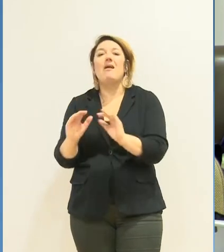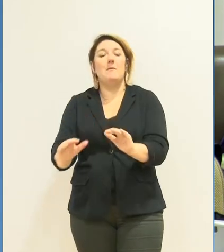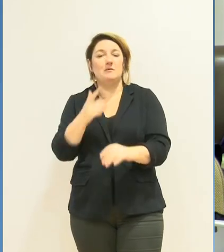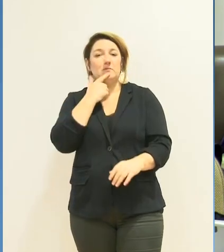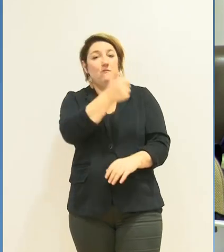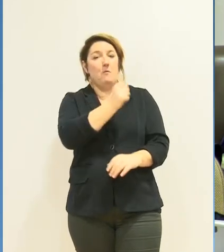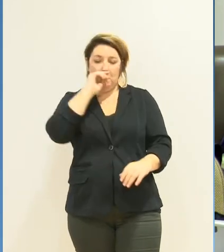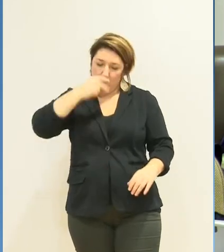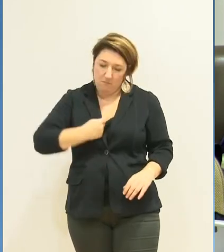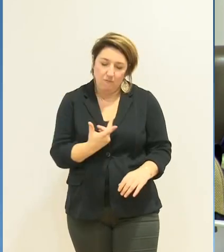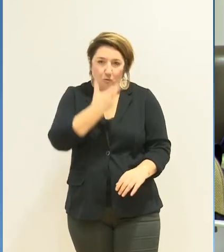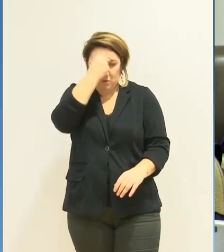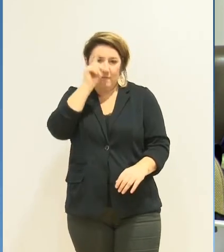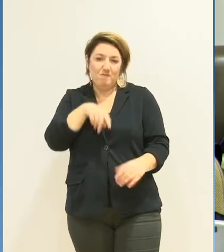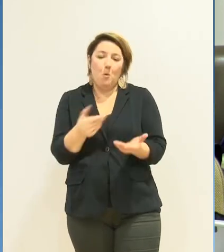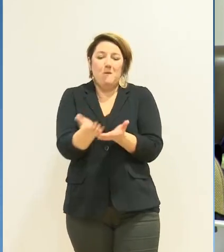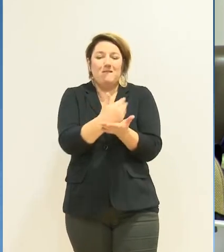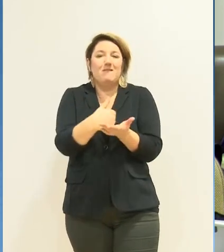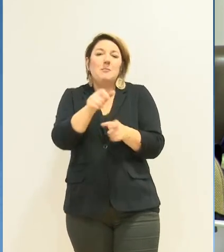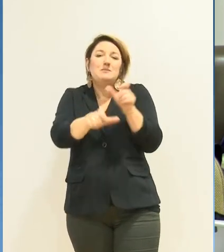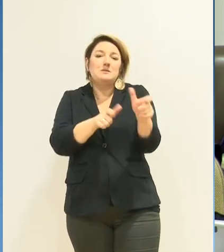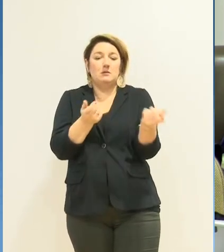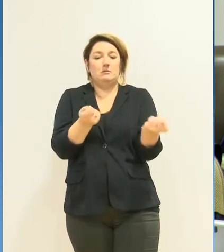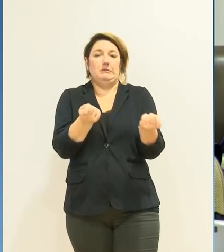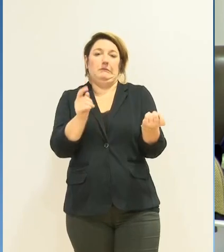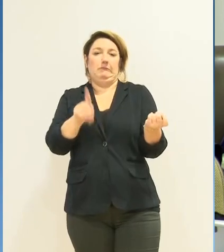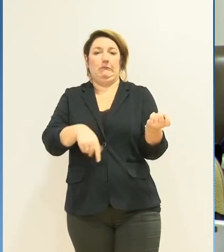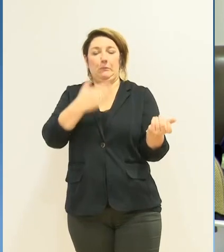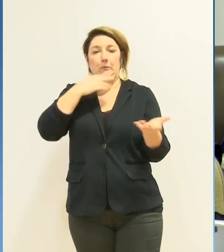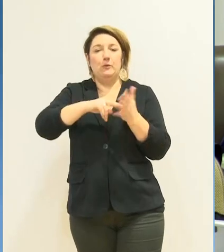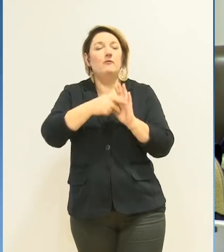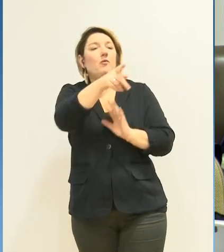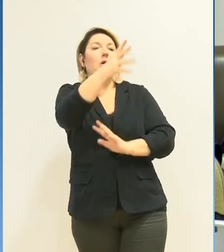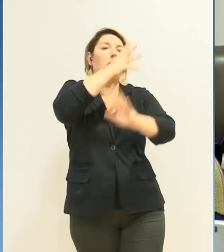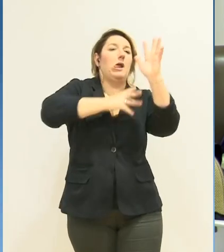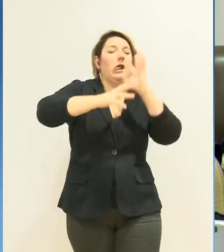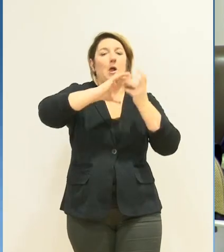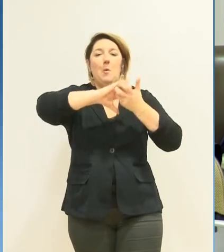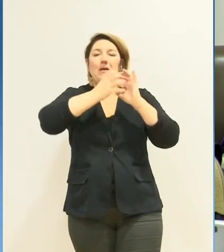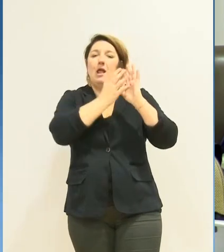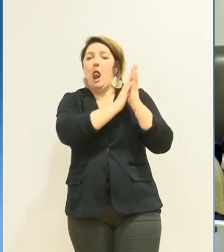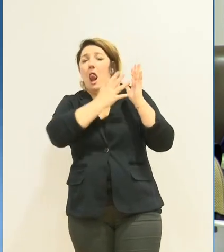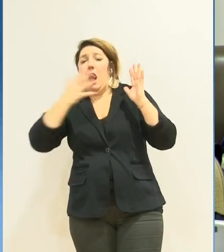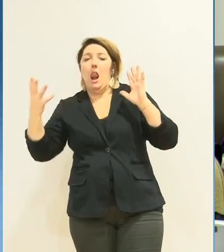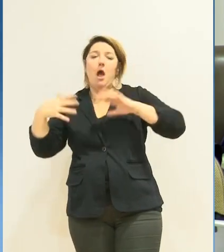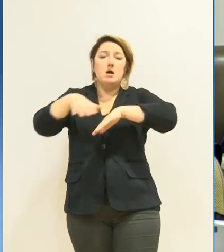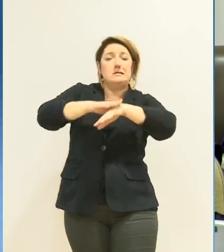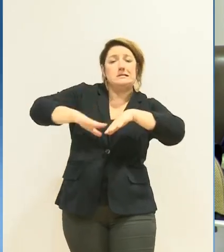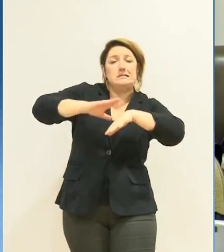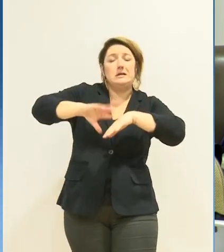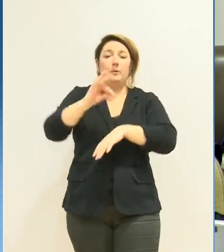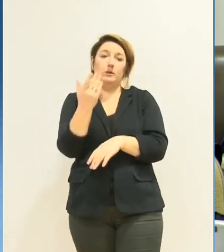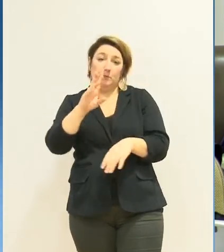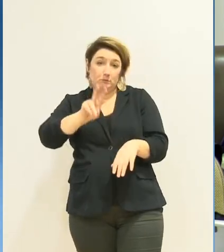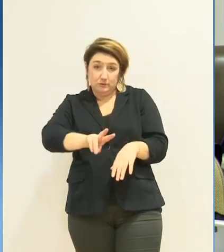agir seul personnel vous le dit avec des mots extrêmement alambiqué vous mettez un petit peu de pommade peu de tout mais c'est quand même cela